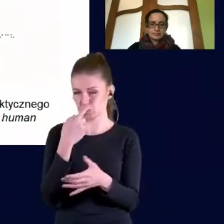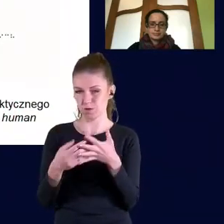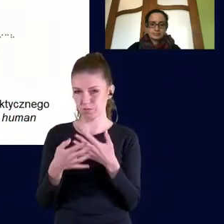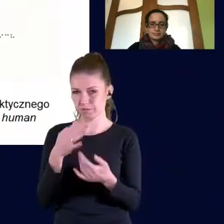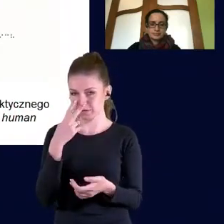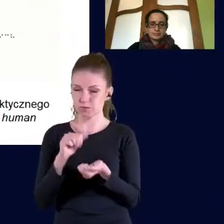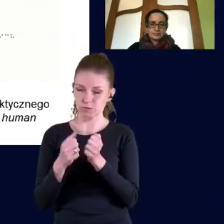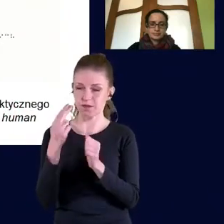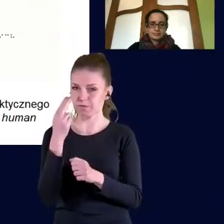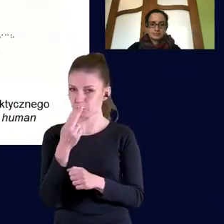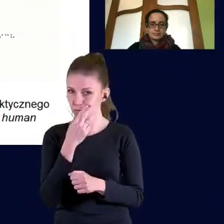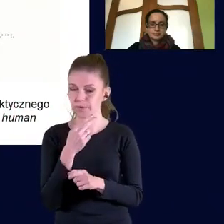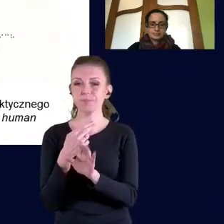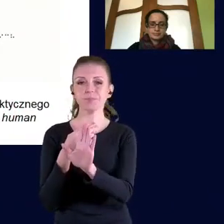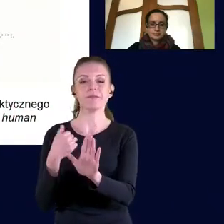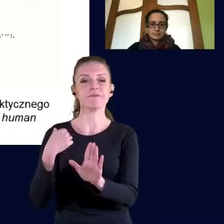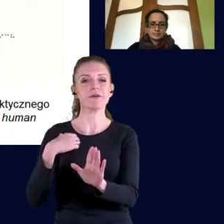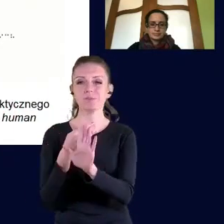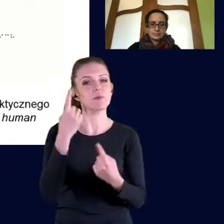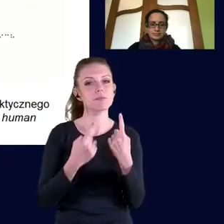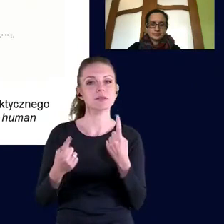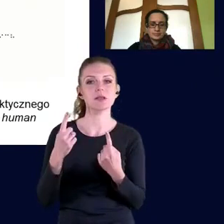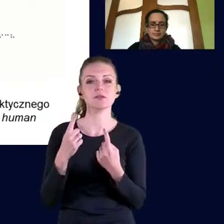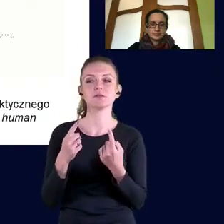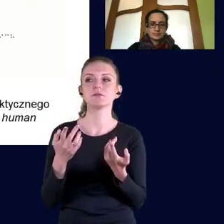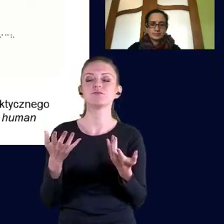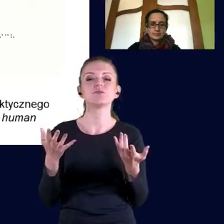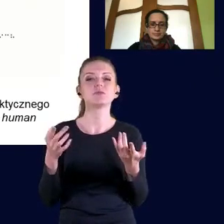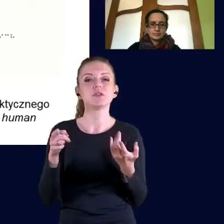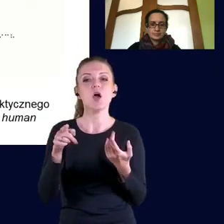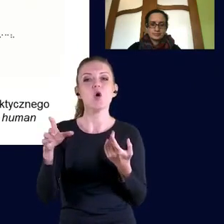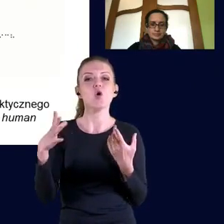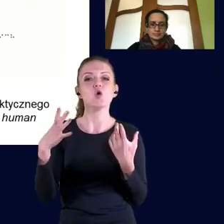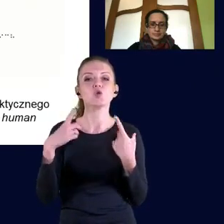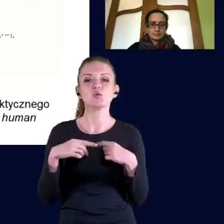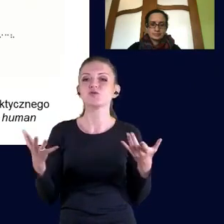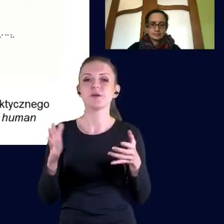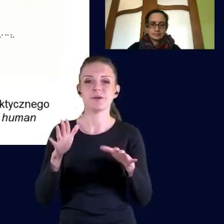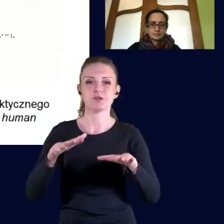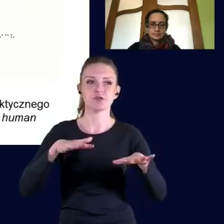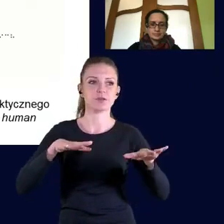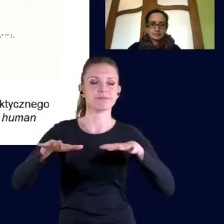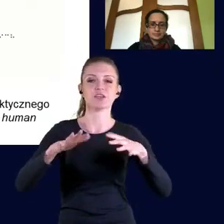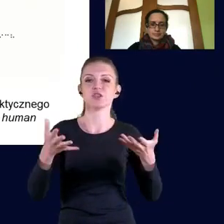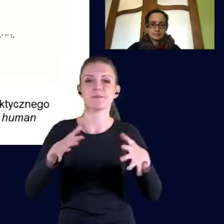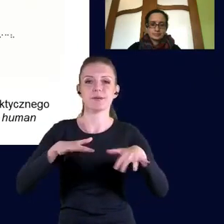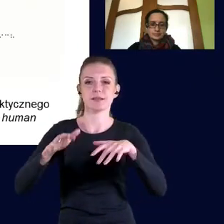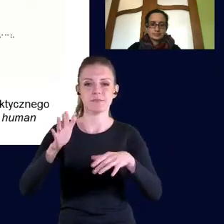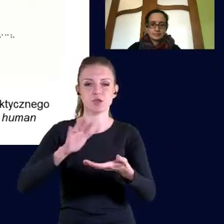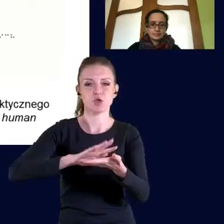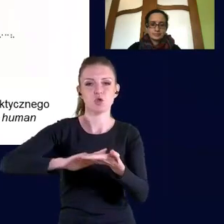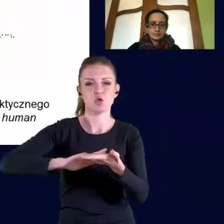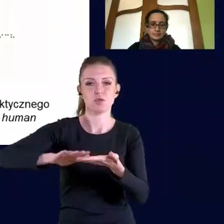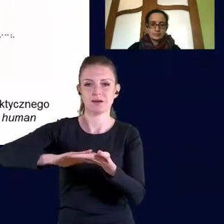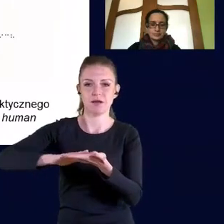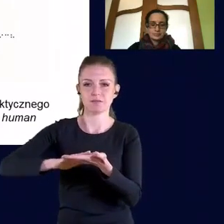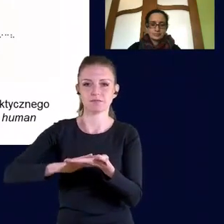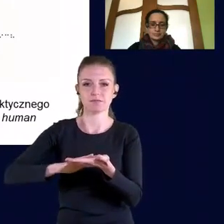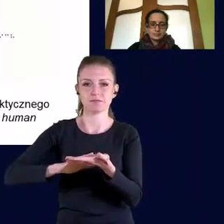o przestrzeni w której te osoby będą dotykać tych adaptacji to znaczy